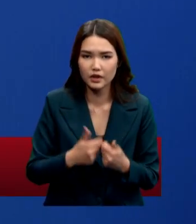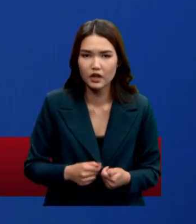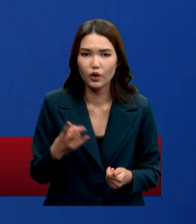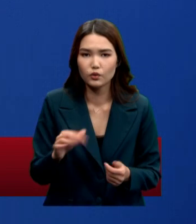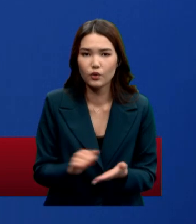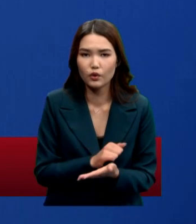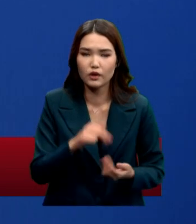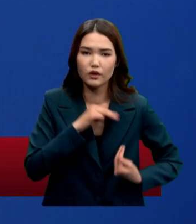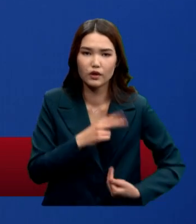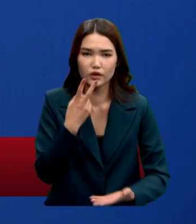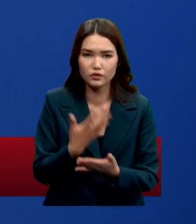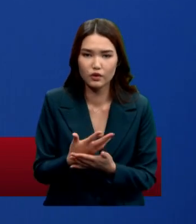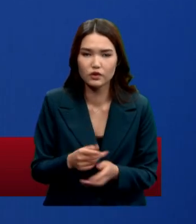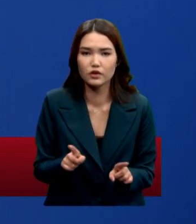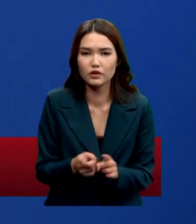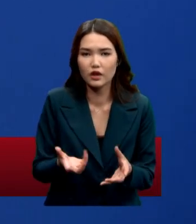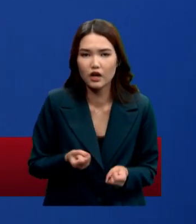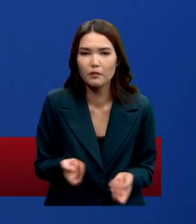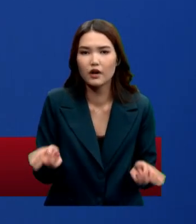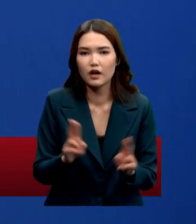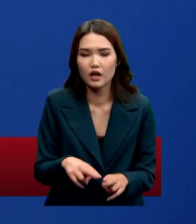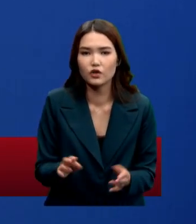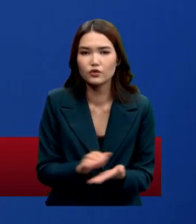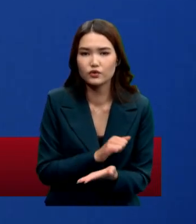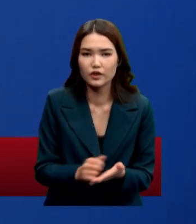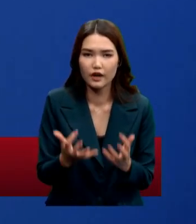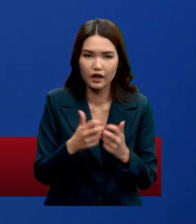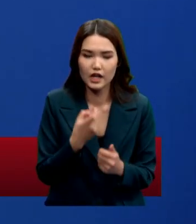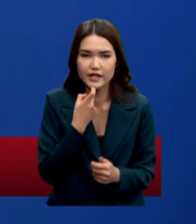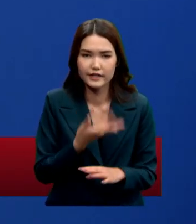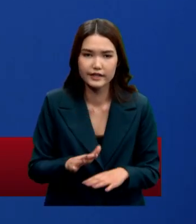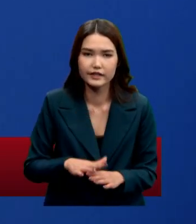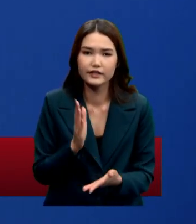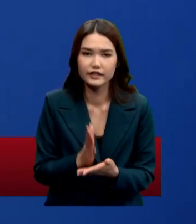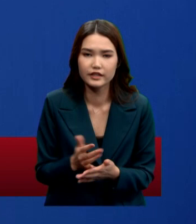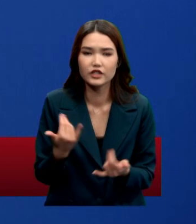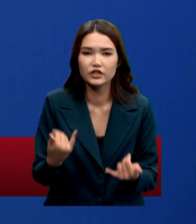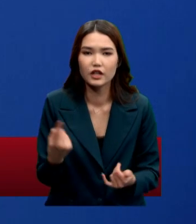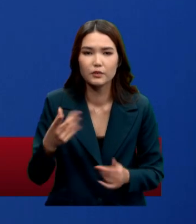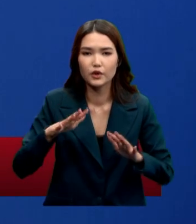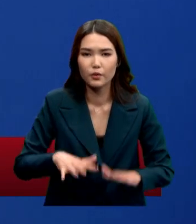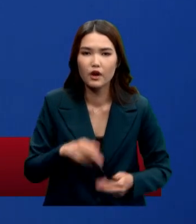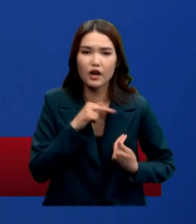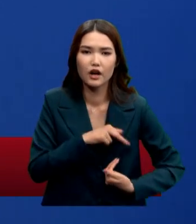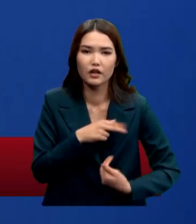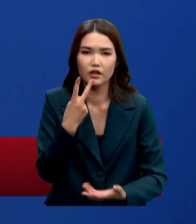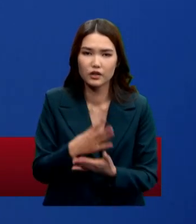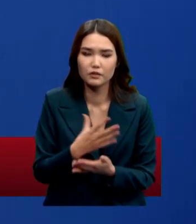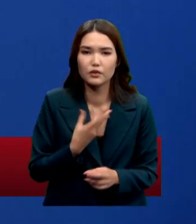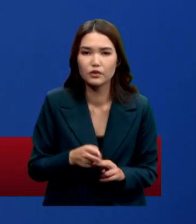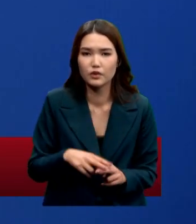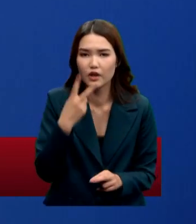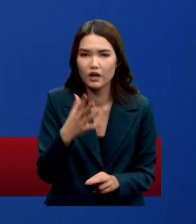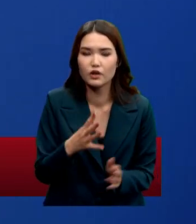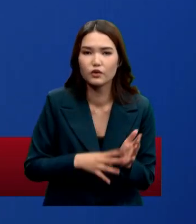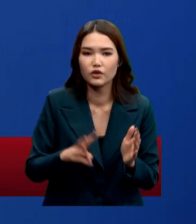қызмет көрсету жұмысы жөнді атқарылмады. Қазір құжаттарда жасайтын екі қондырғы істен шығып тұр. Жабдықтарға профилактикалық қызмет көрсетілмеген, соған қарамастан олар